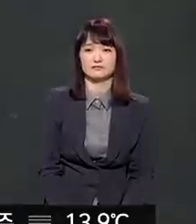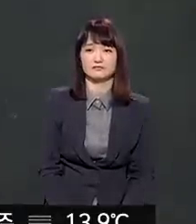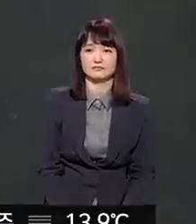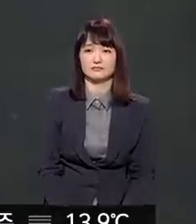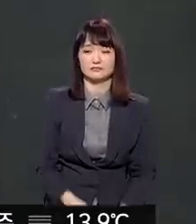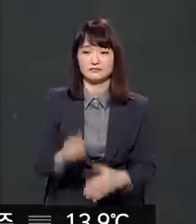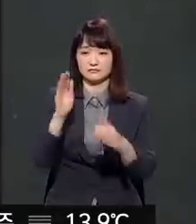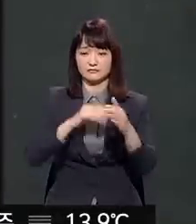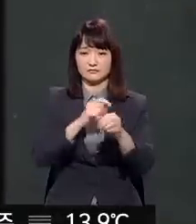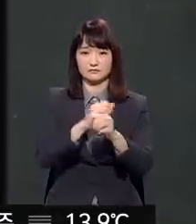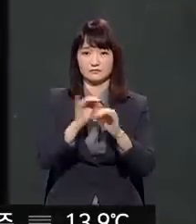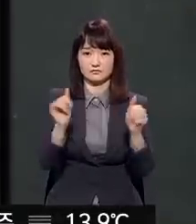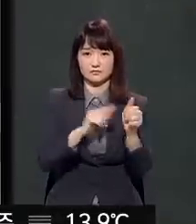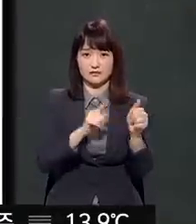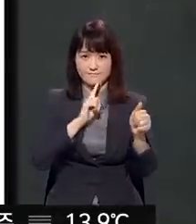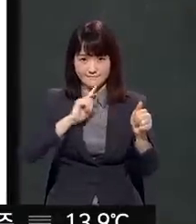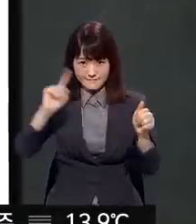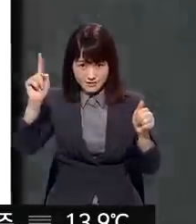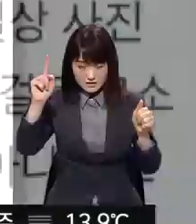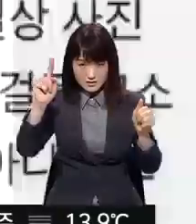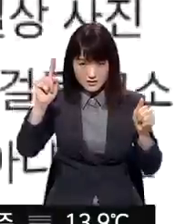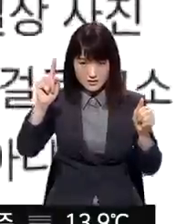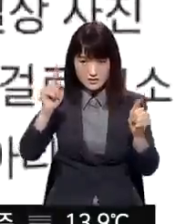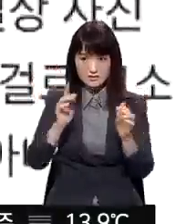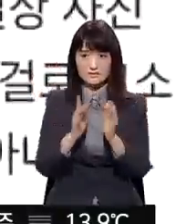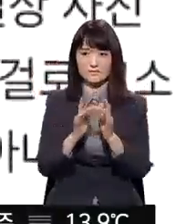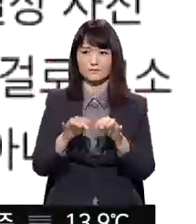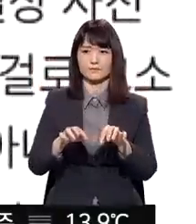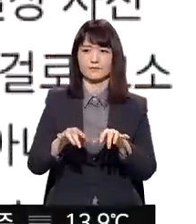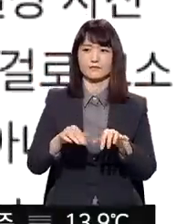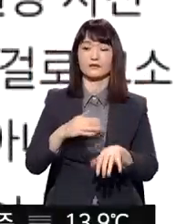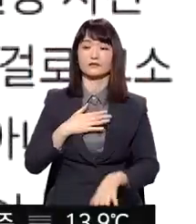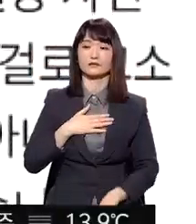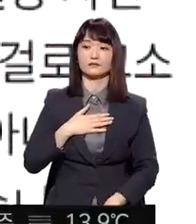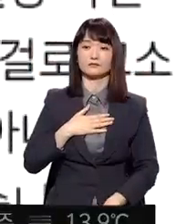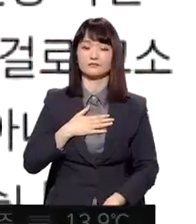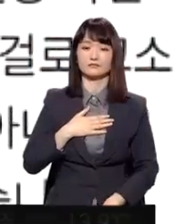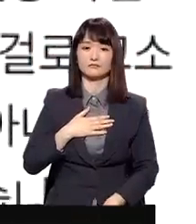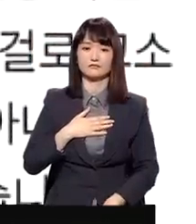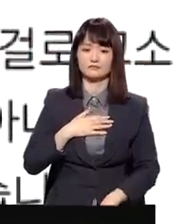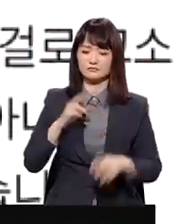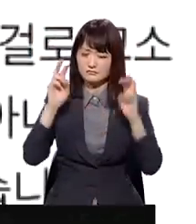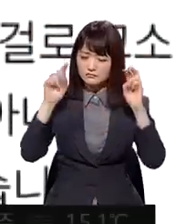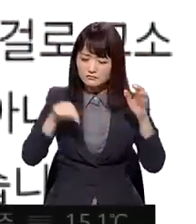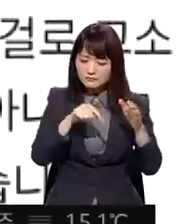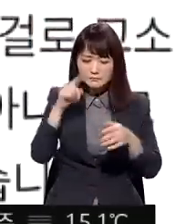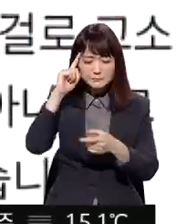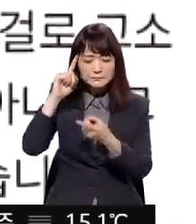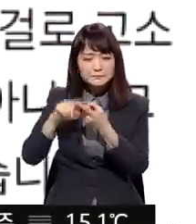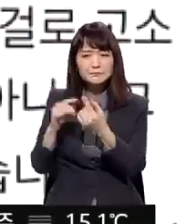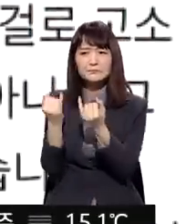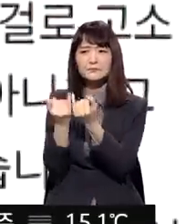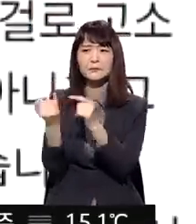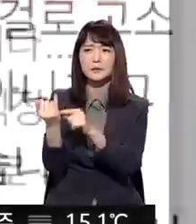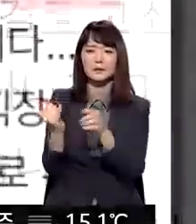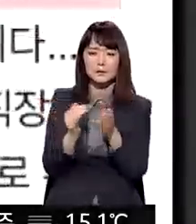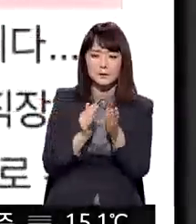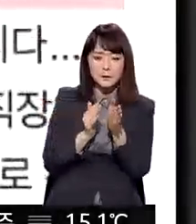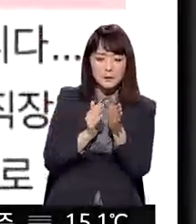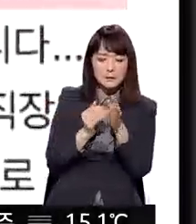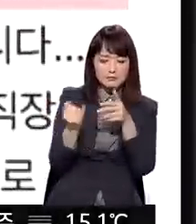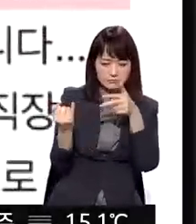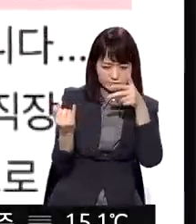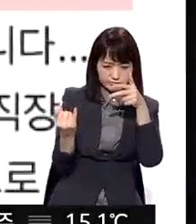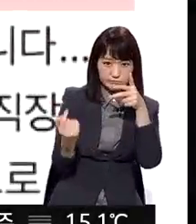자, 한 공무원이 고소를 당했다면서 올린 글입니다. 아, 제가 말이죠. 아, 직장에서 관심 있는 여자분 몰래 찍다가